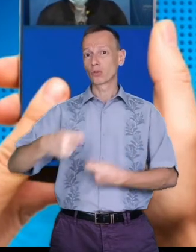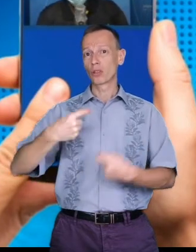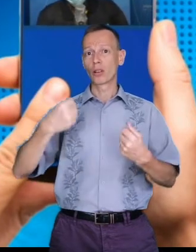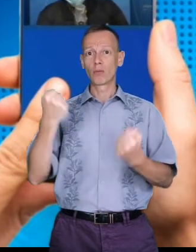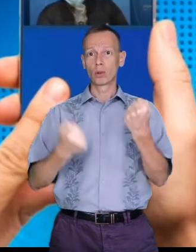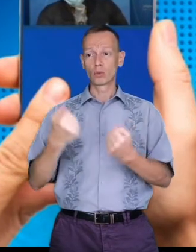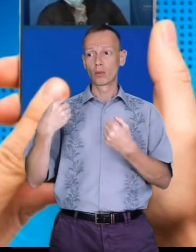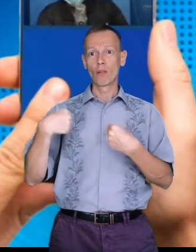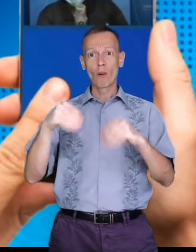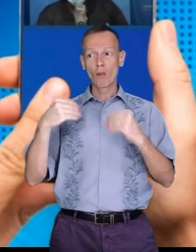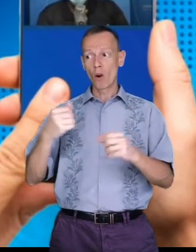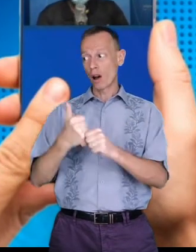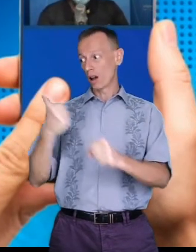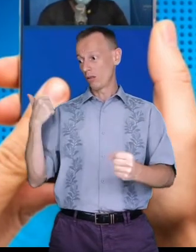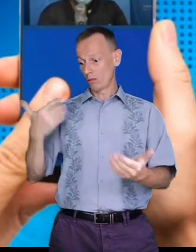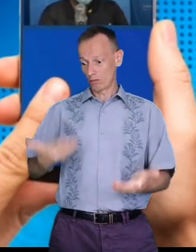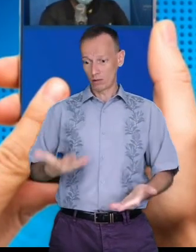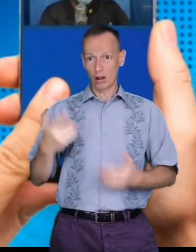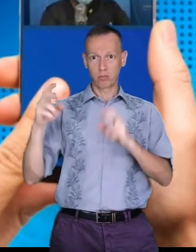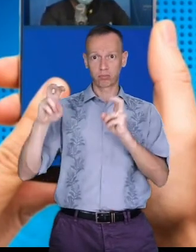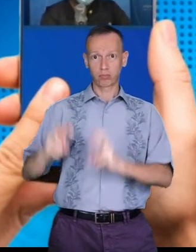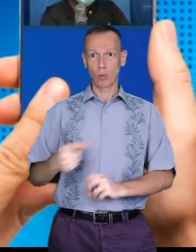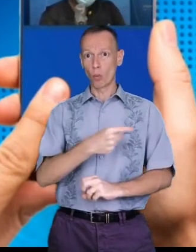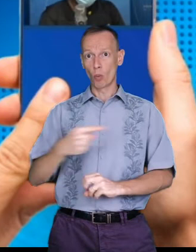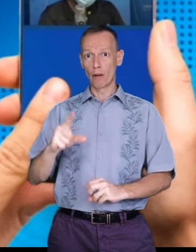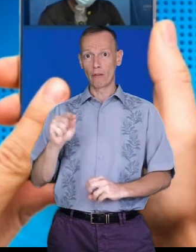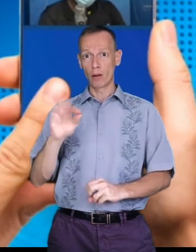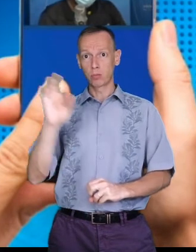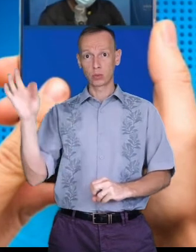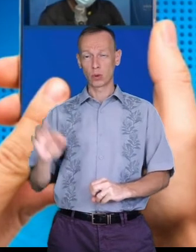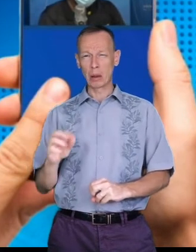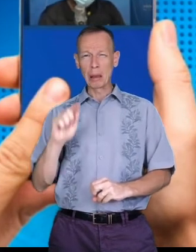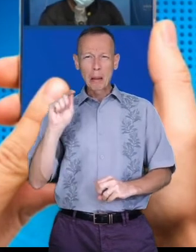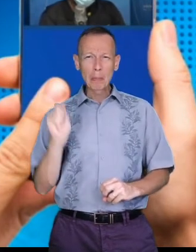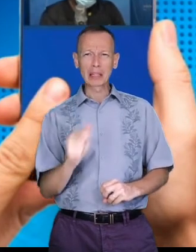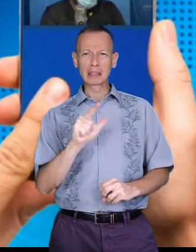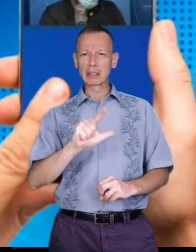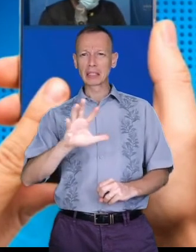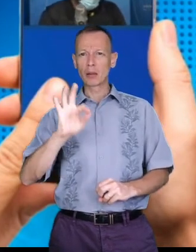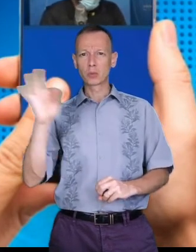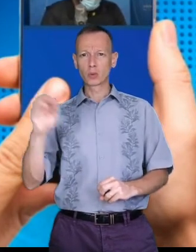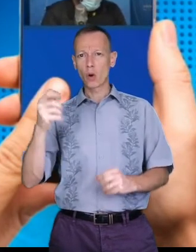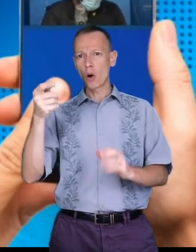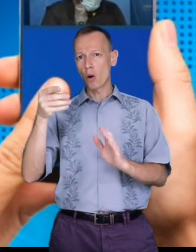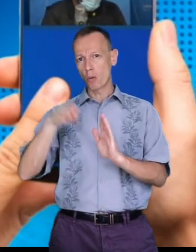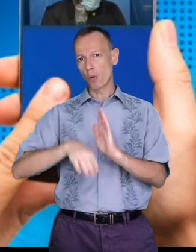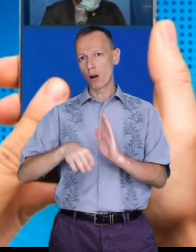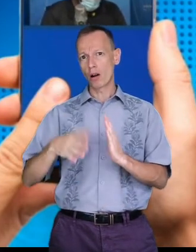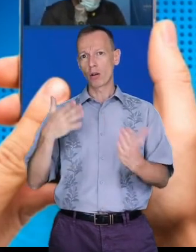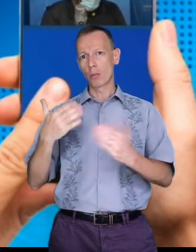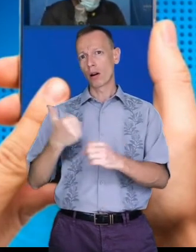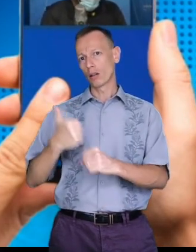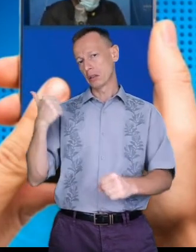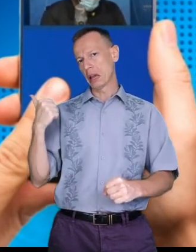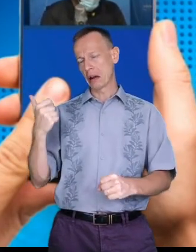sur le marché de l'automobile une chute de 20% par rapport à l'année dernière. On sera même près des 25% probablement à la